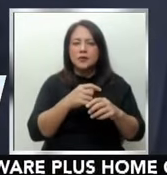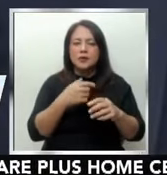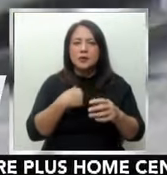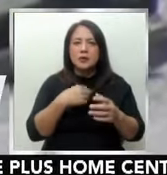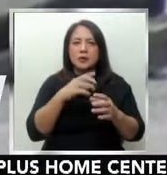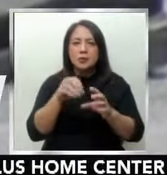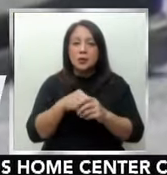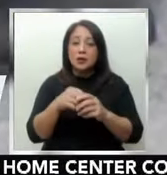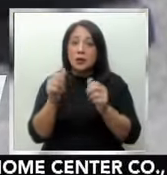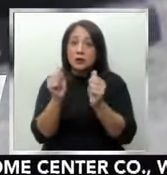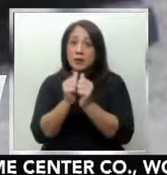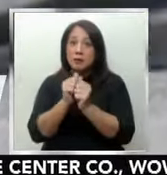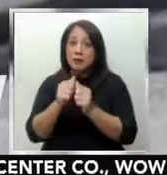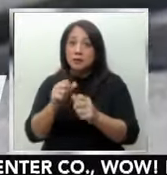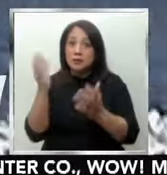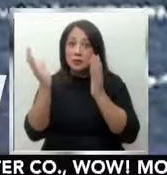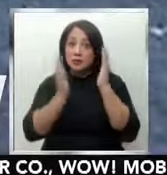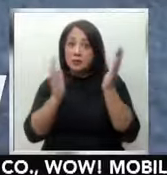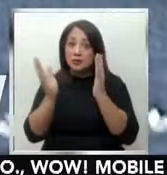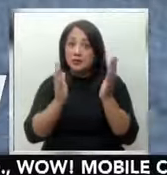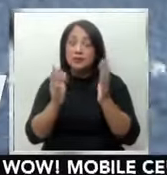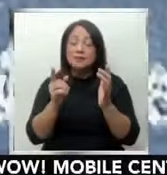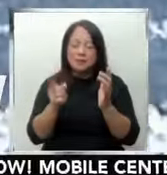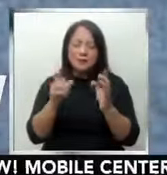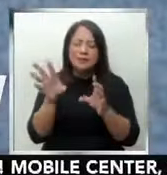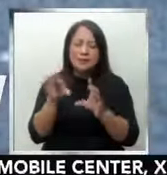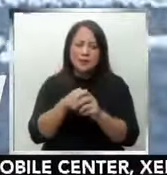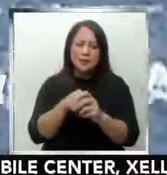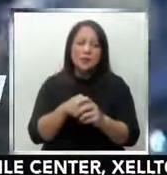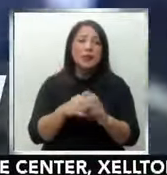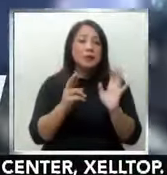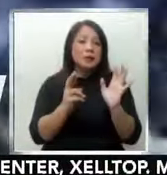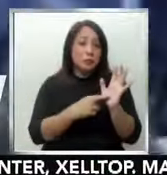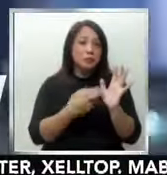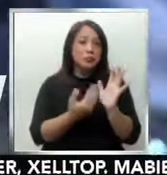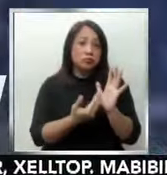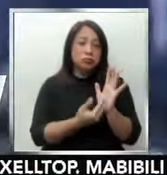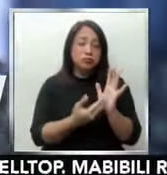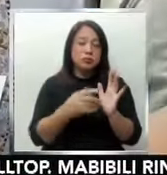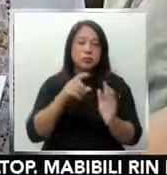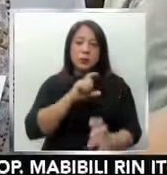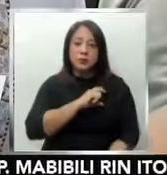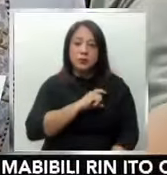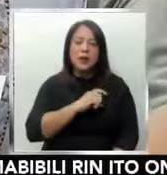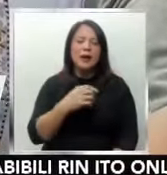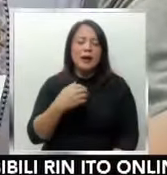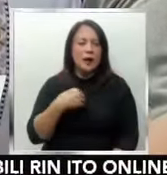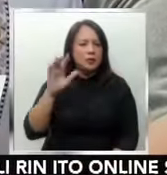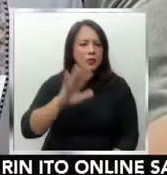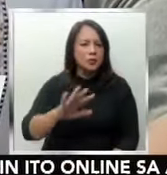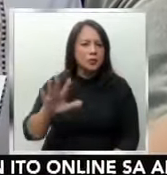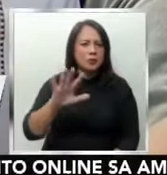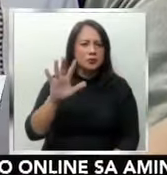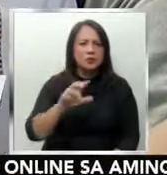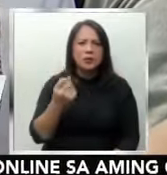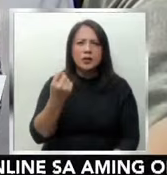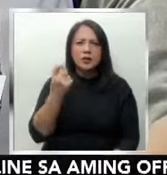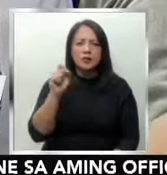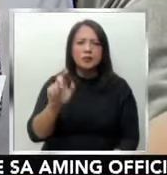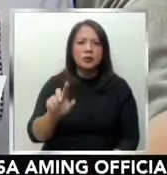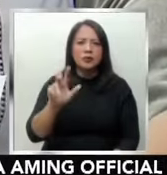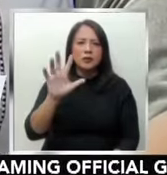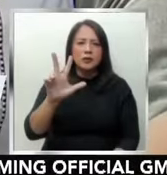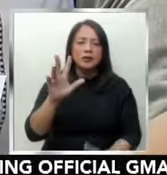serbisyo hindi nakaligtas I think the record will speak for the PNP we have had about close to 11.3 billion as of